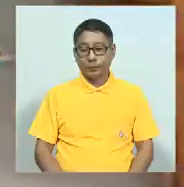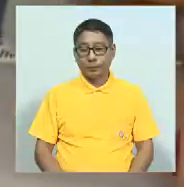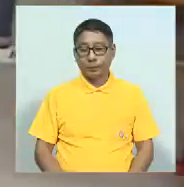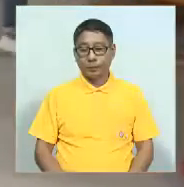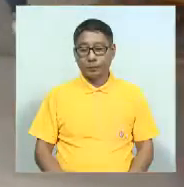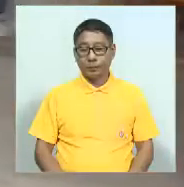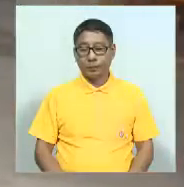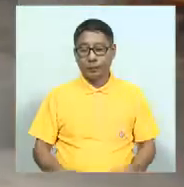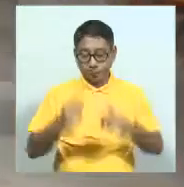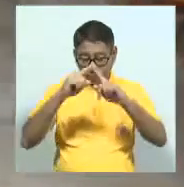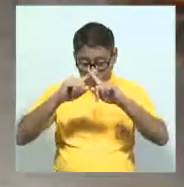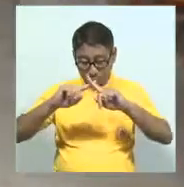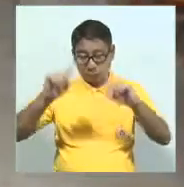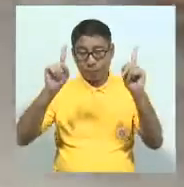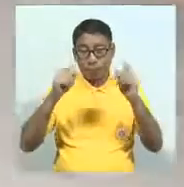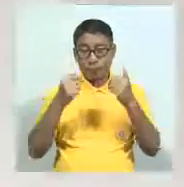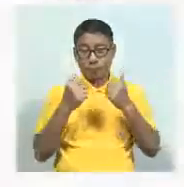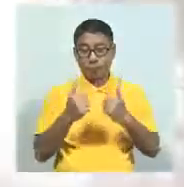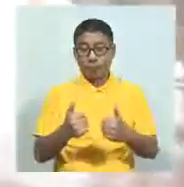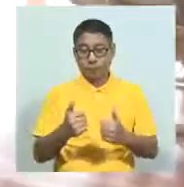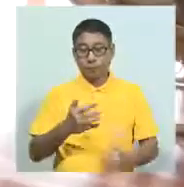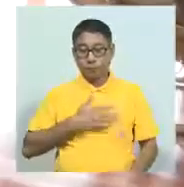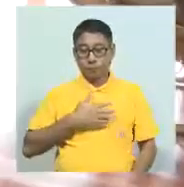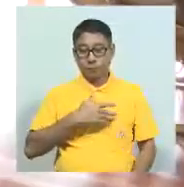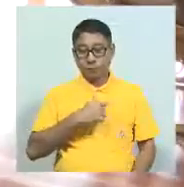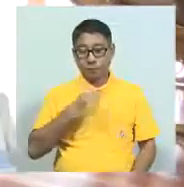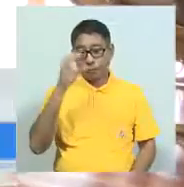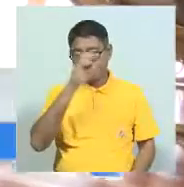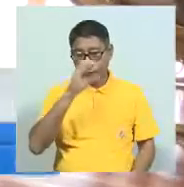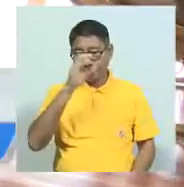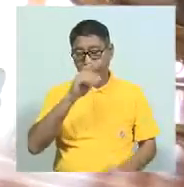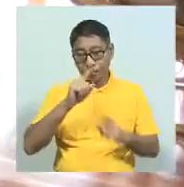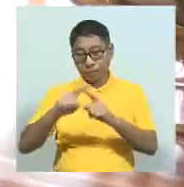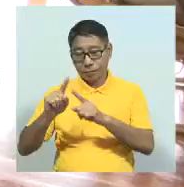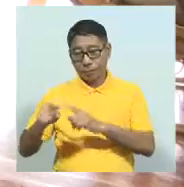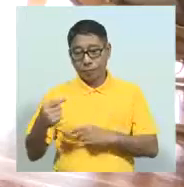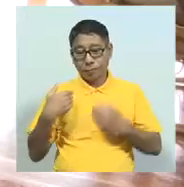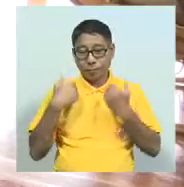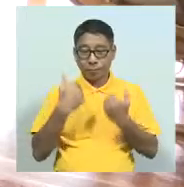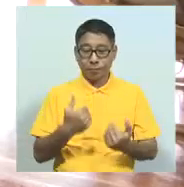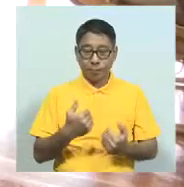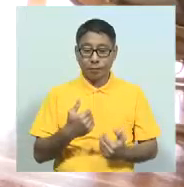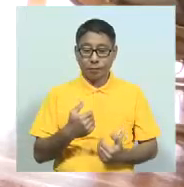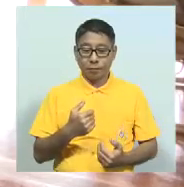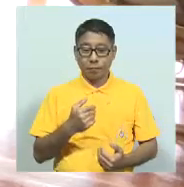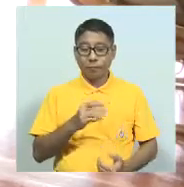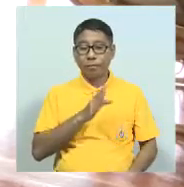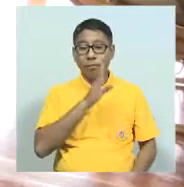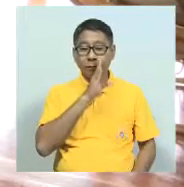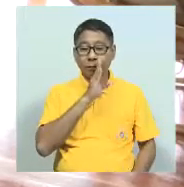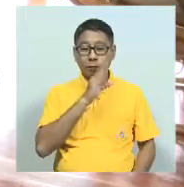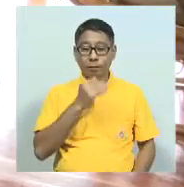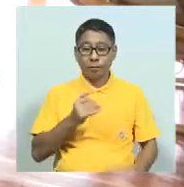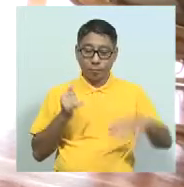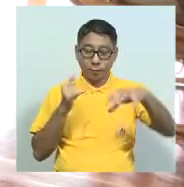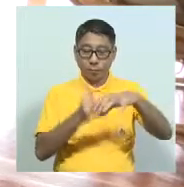ก็แปลกตาดีนะคือปกติพี่เป็นคนที่ชอบเสิร์ชหาอะไรพวกนี้อยู่แล้วคือเราก็คือถ้าเราจะ